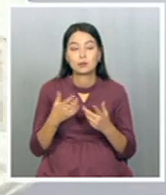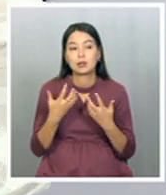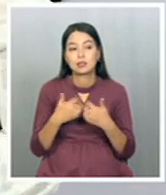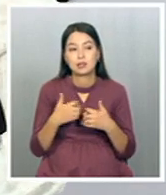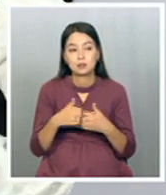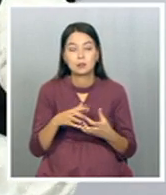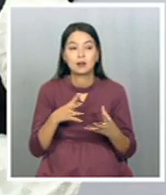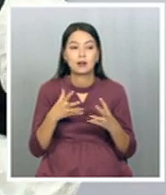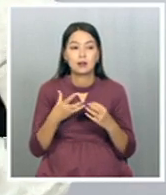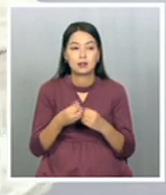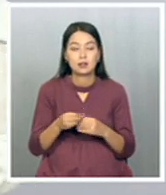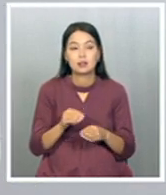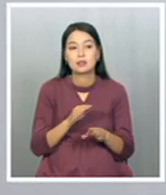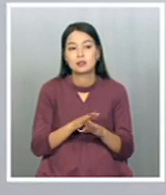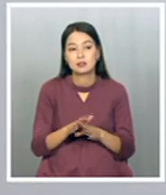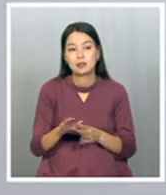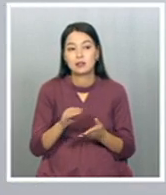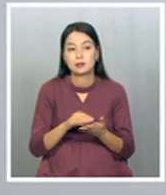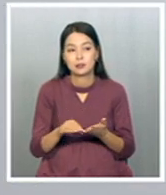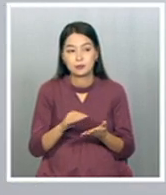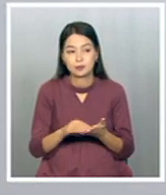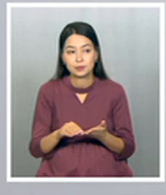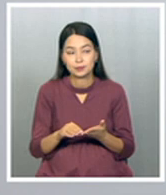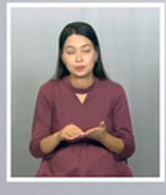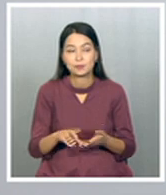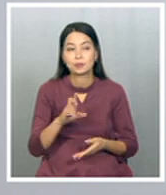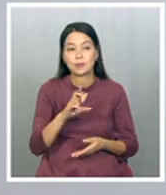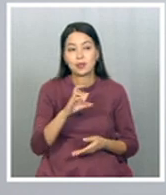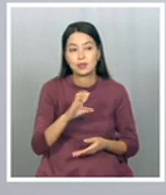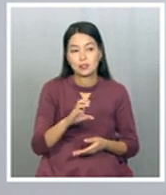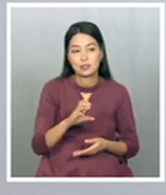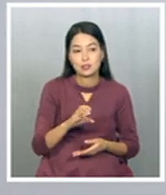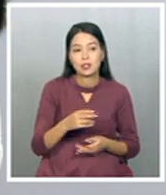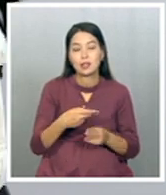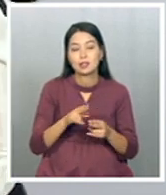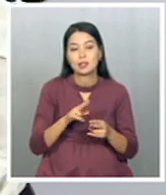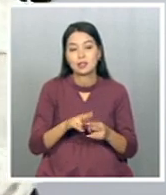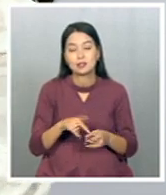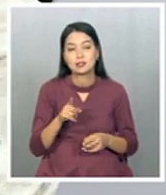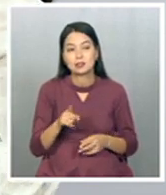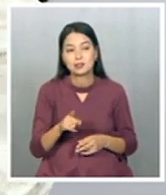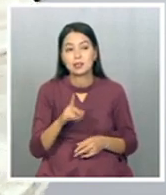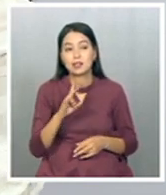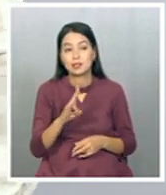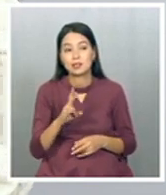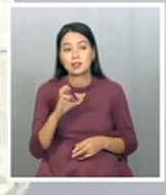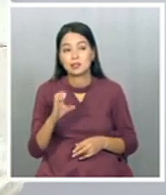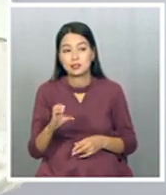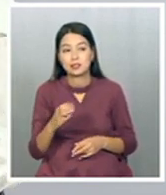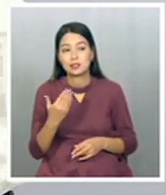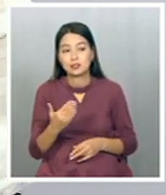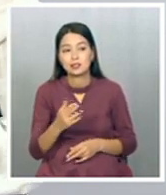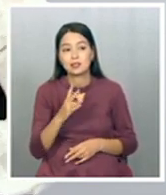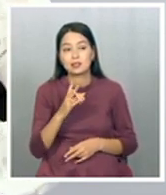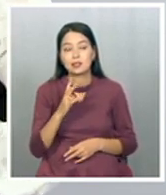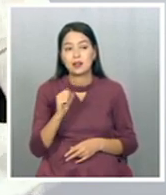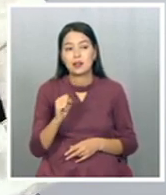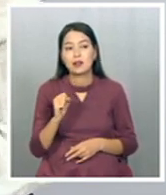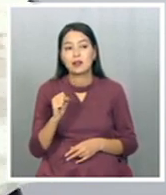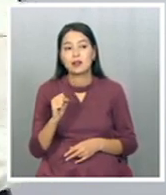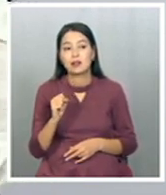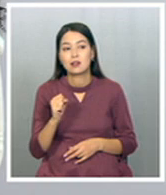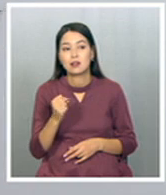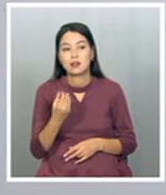арғарай жалғастыратын болса, яғни BC векторы ол HC векторы мен HB векторының айырымына